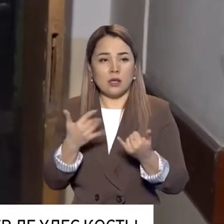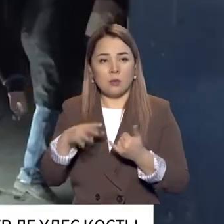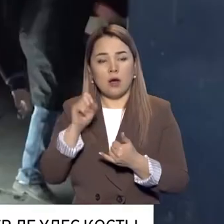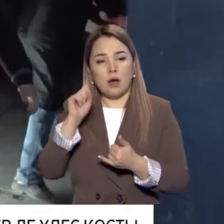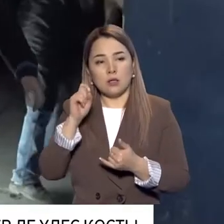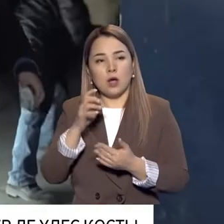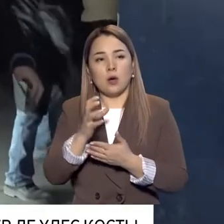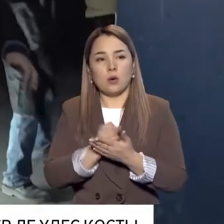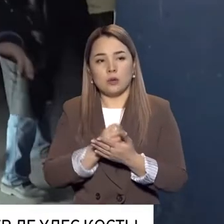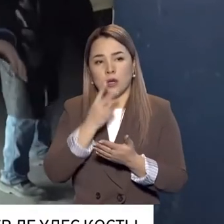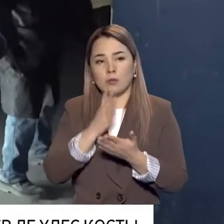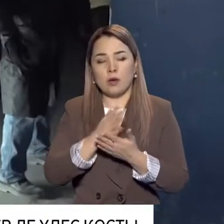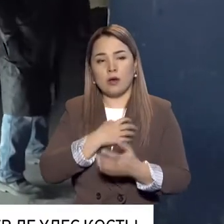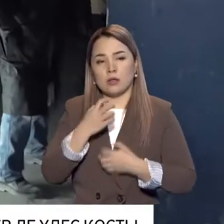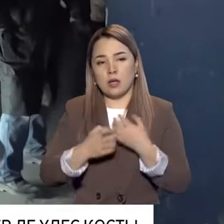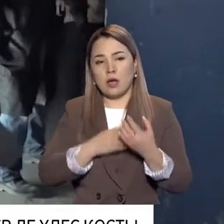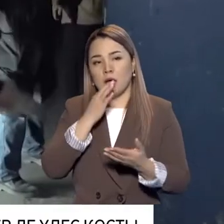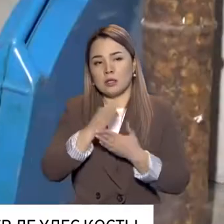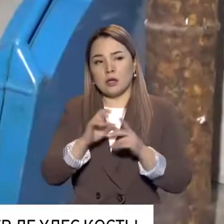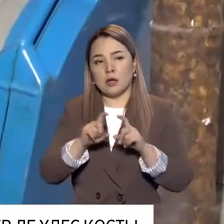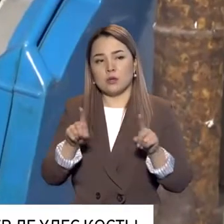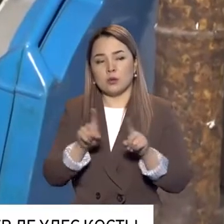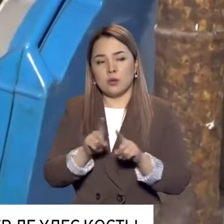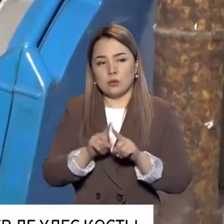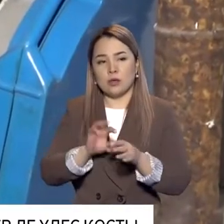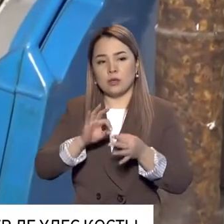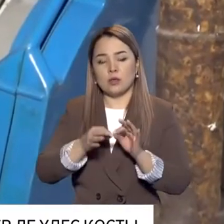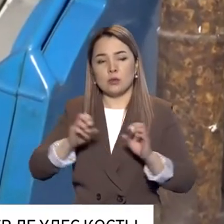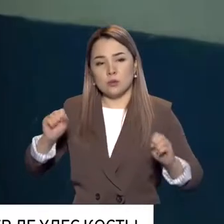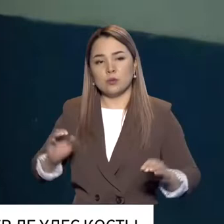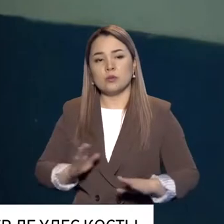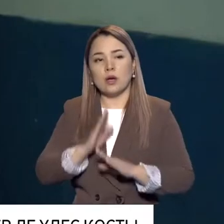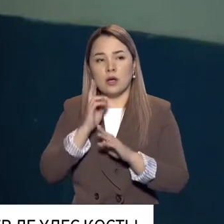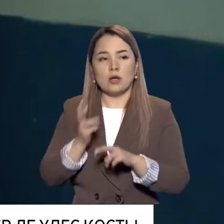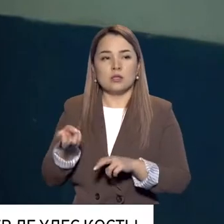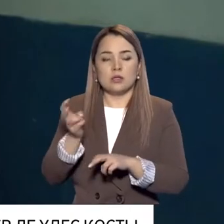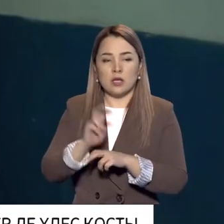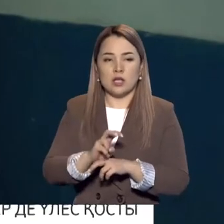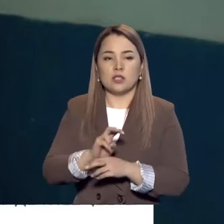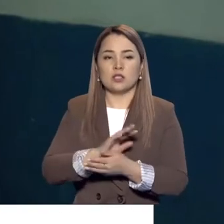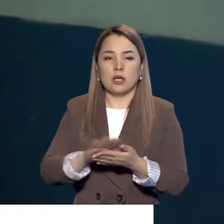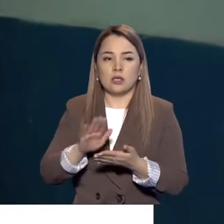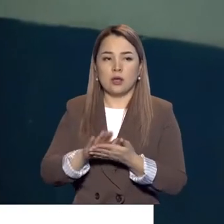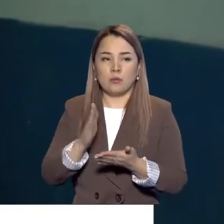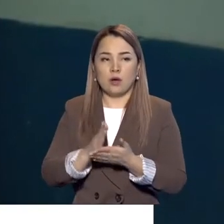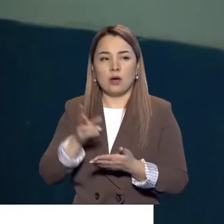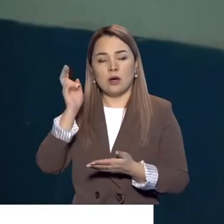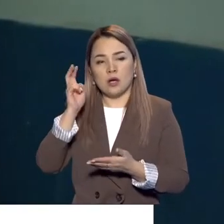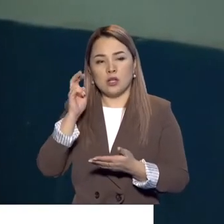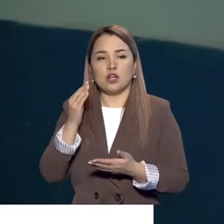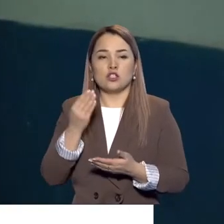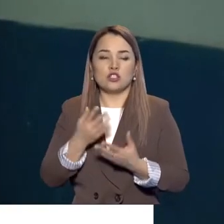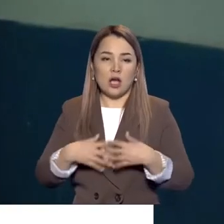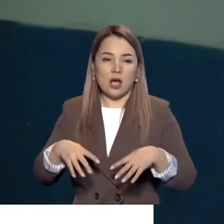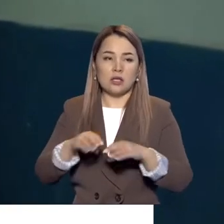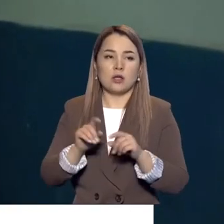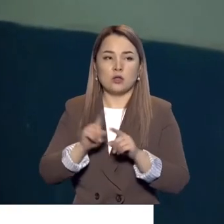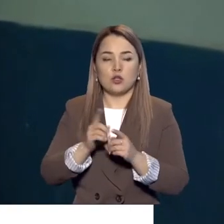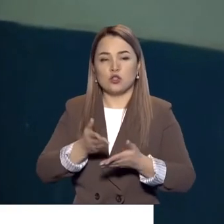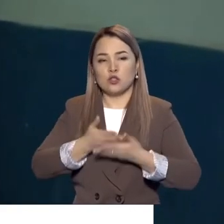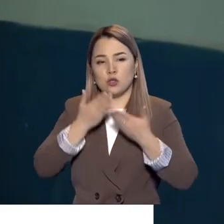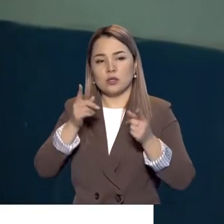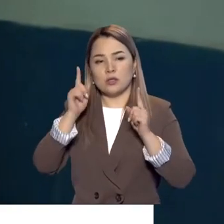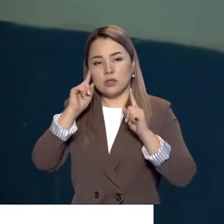қор үшін алаңдаған еріктілер арна ғимаратына таңсәріден жиналды. Бұл да бір қарашаңырақ біз үшін, өзім журналистика факультетіне оқығаннан